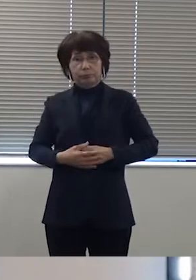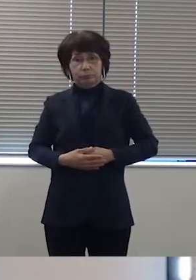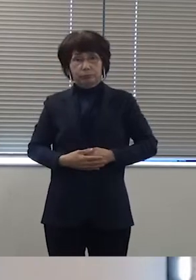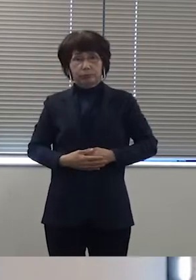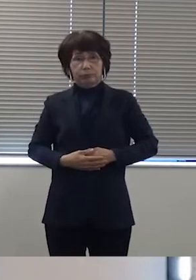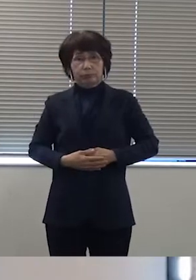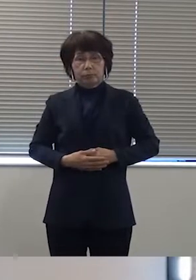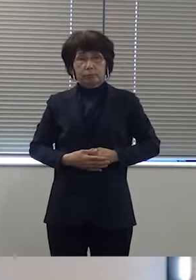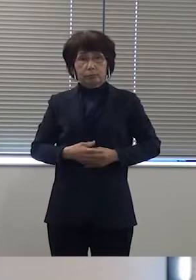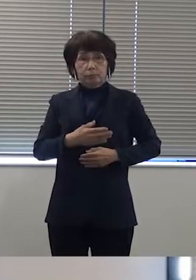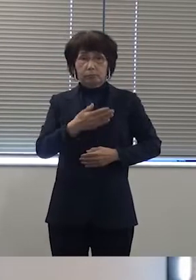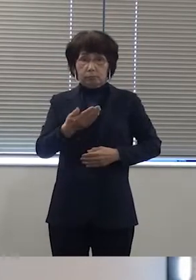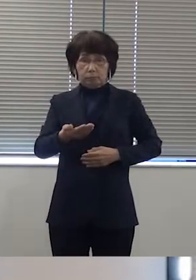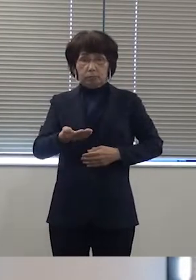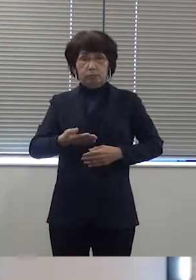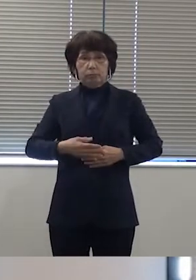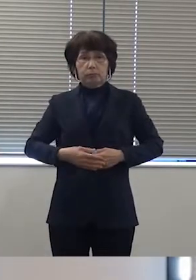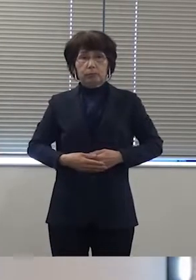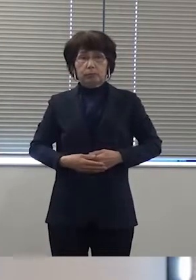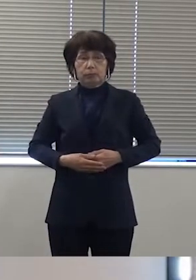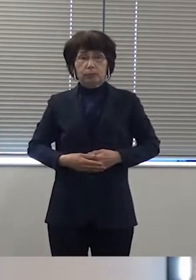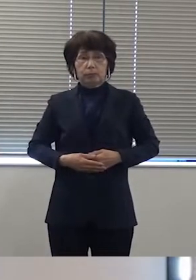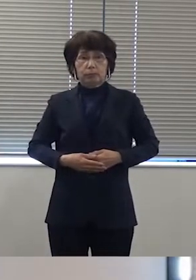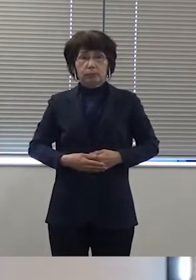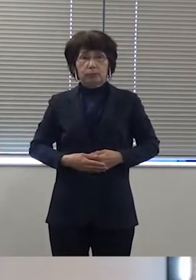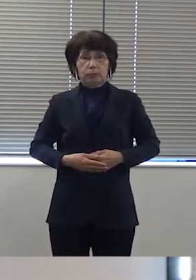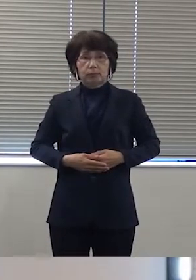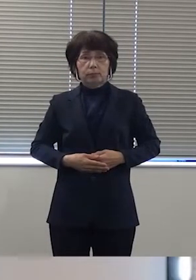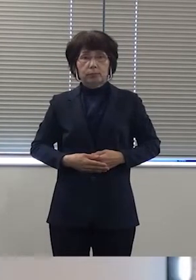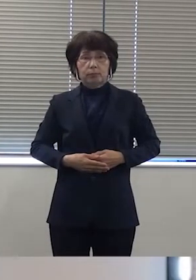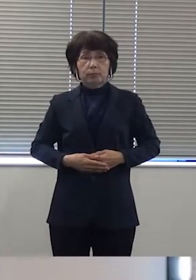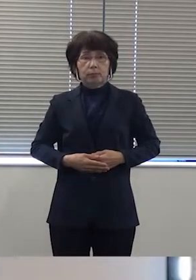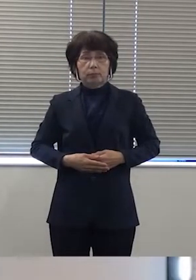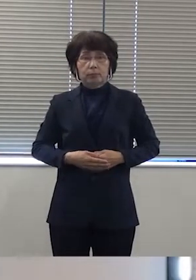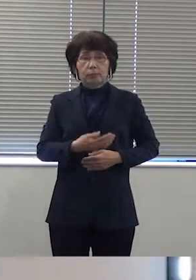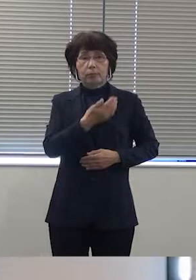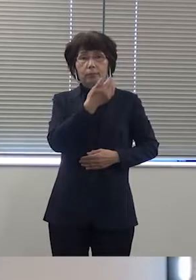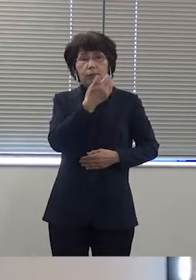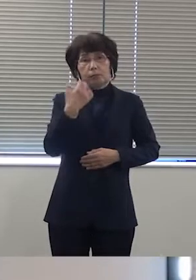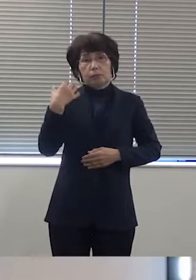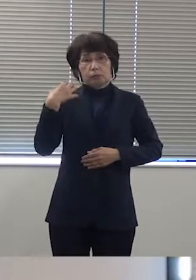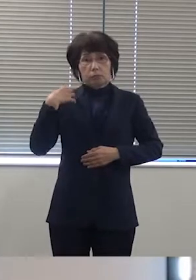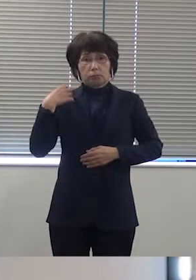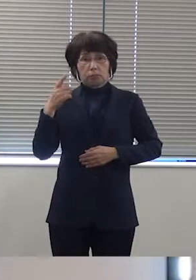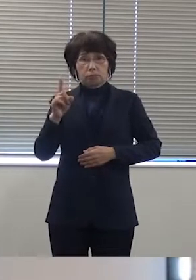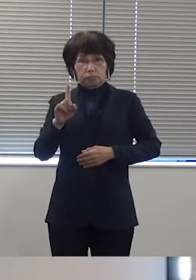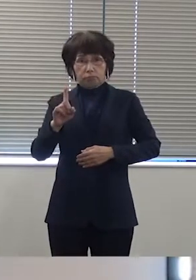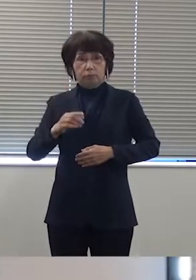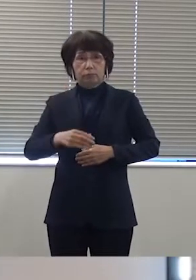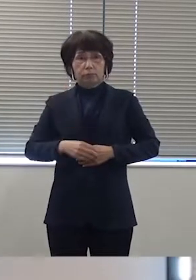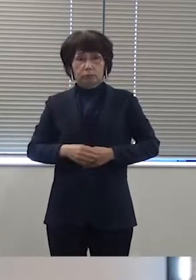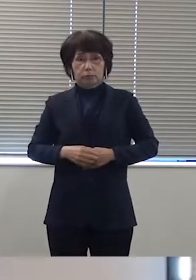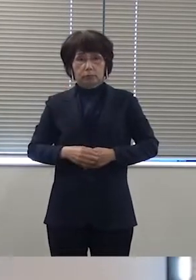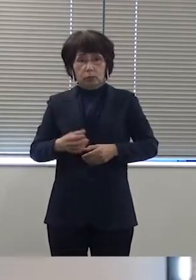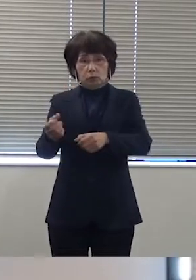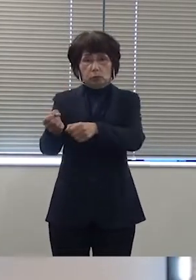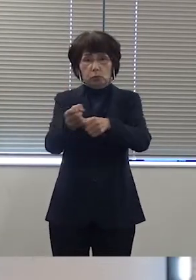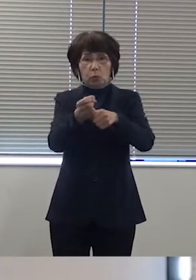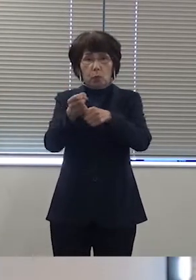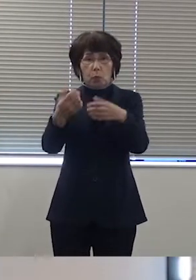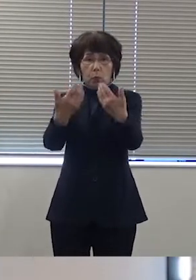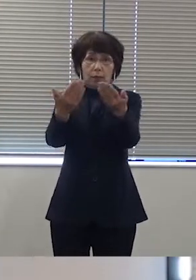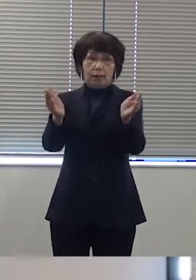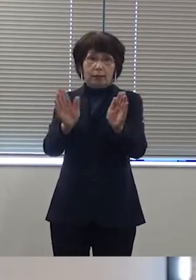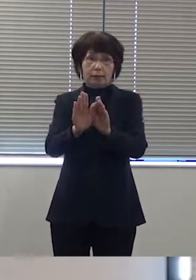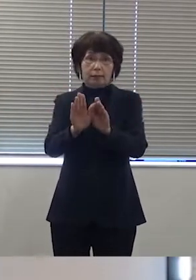が、非常に重要な役割を果たします、いわゆる消防団員なんですが、欠員がちょっと